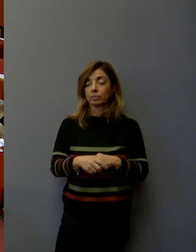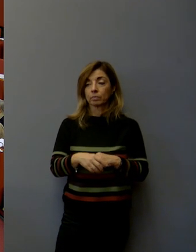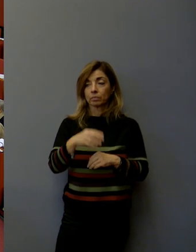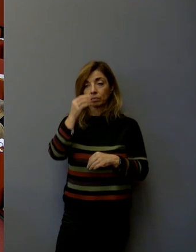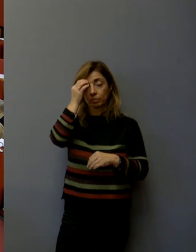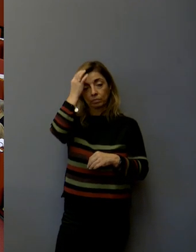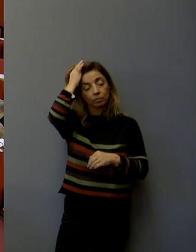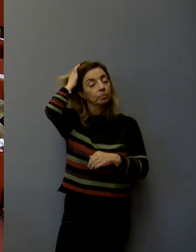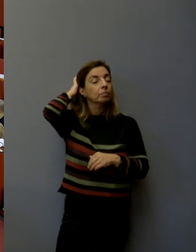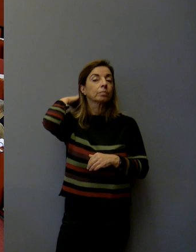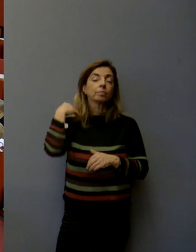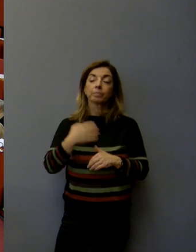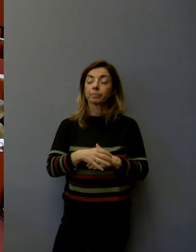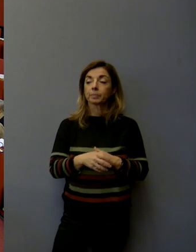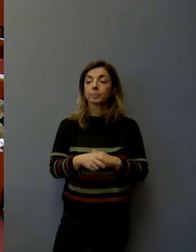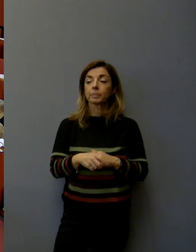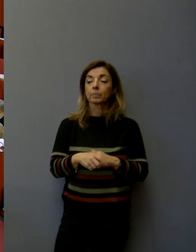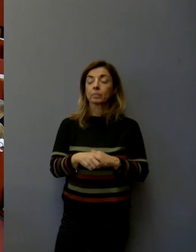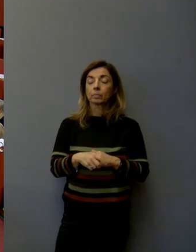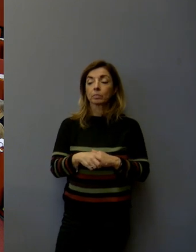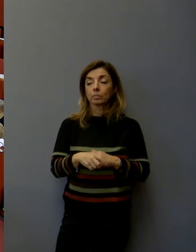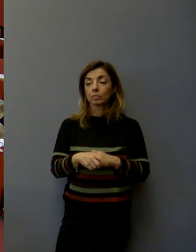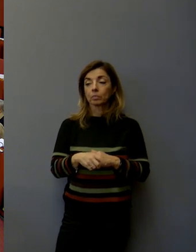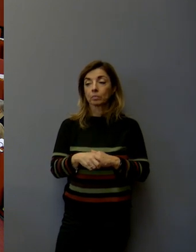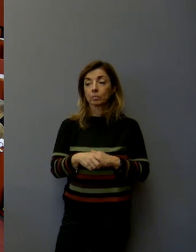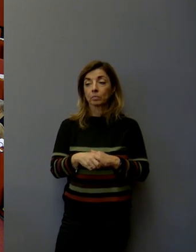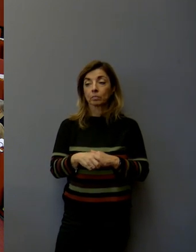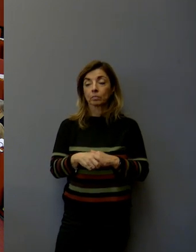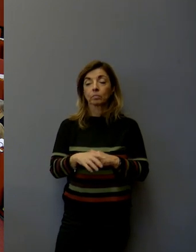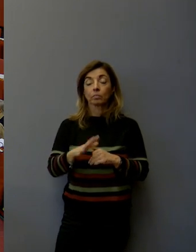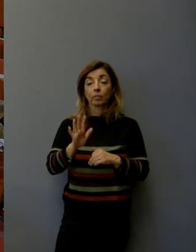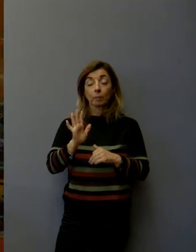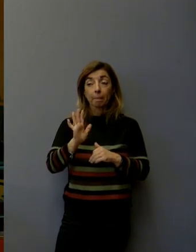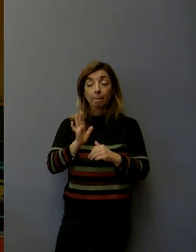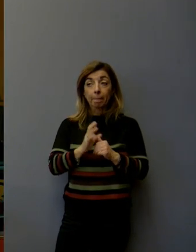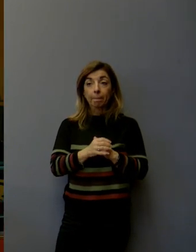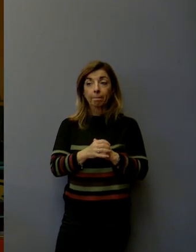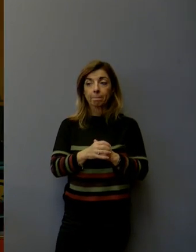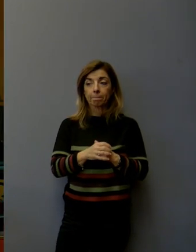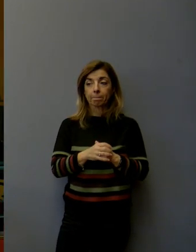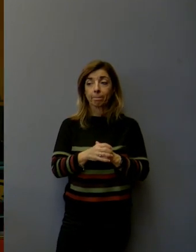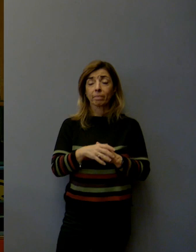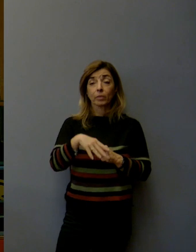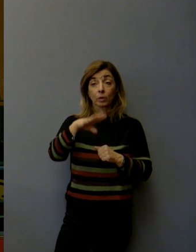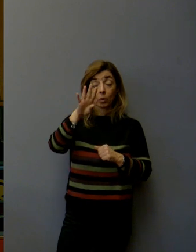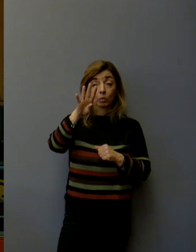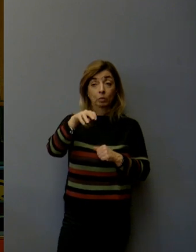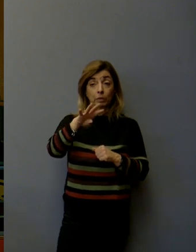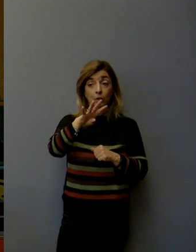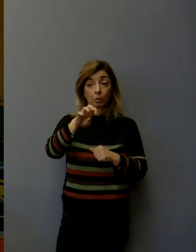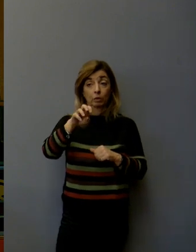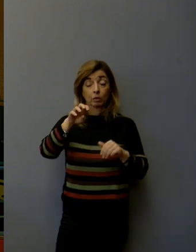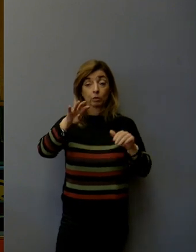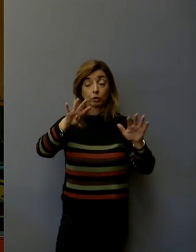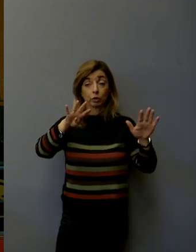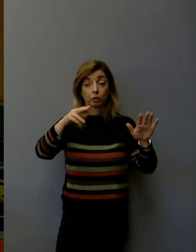Allora deve Allora intanto lei inizi a Sì il 4.493 e